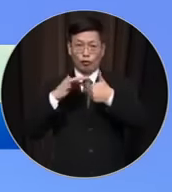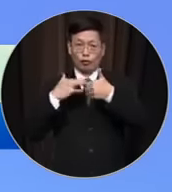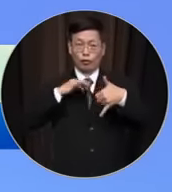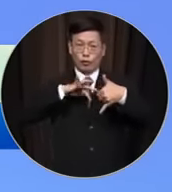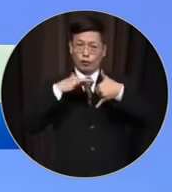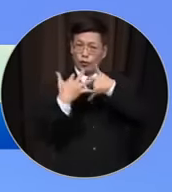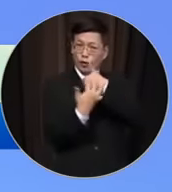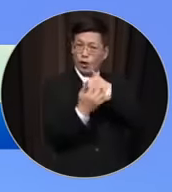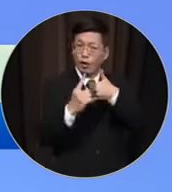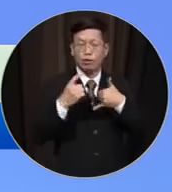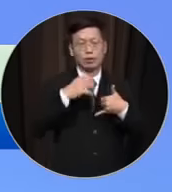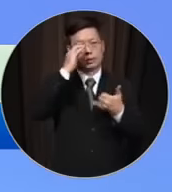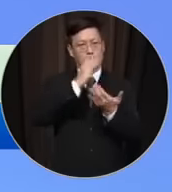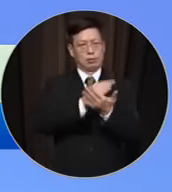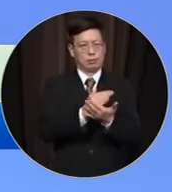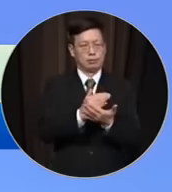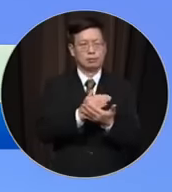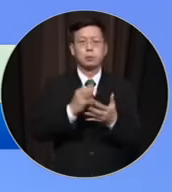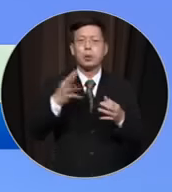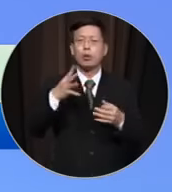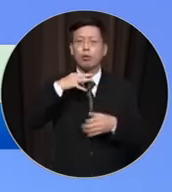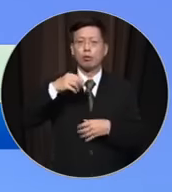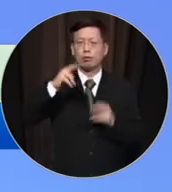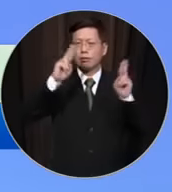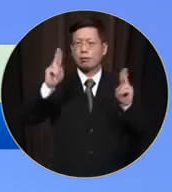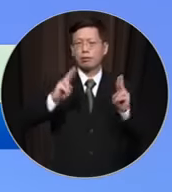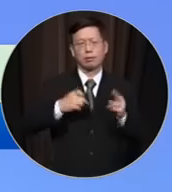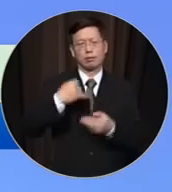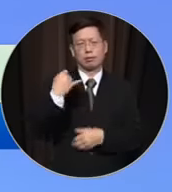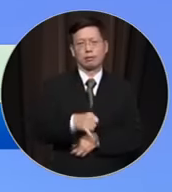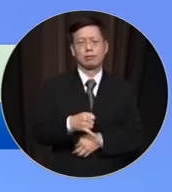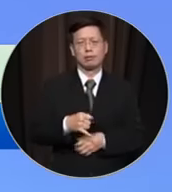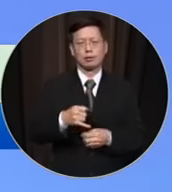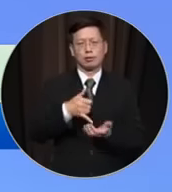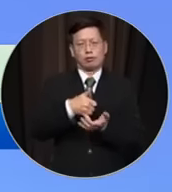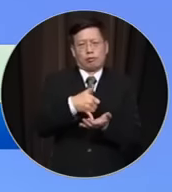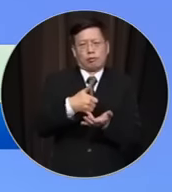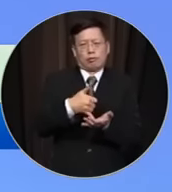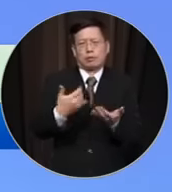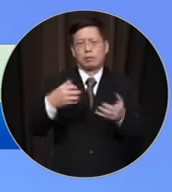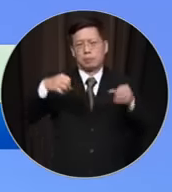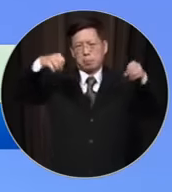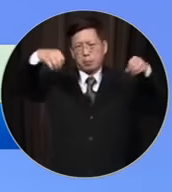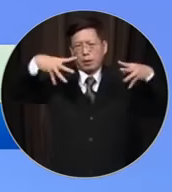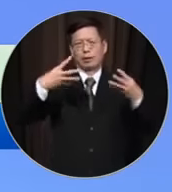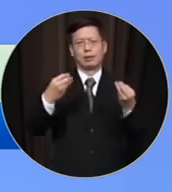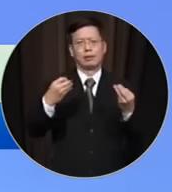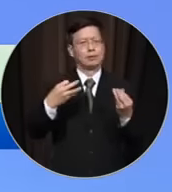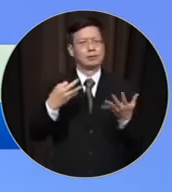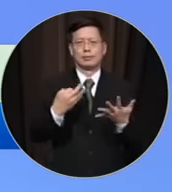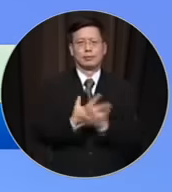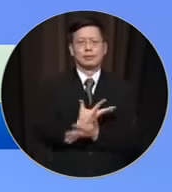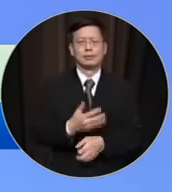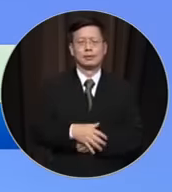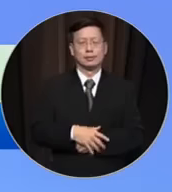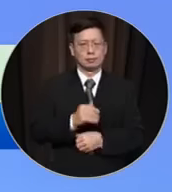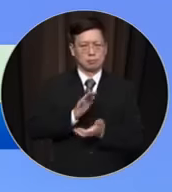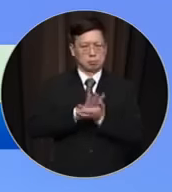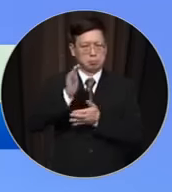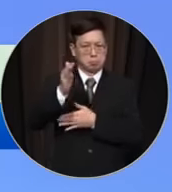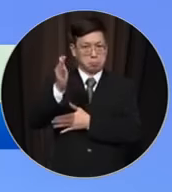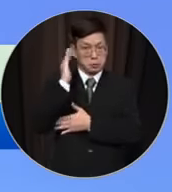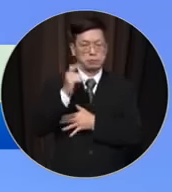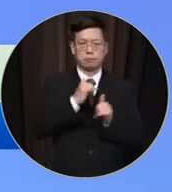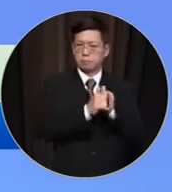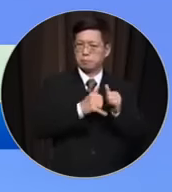那边看书，因为他们的电力供应非常的不稳定，所以根本没有灯可以念书。所以后来我结合了政府跟民间的